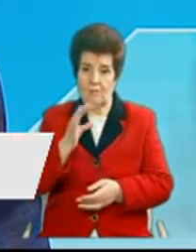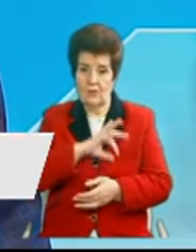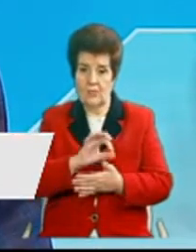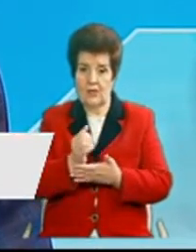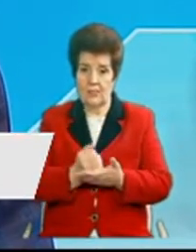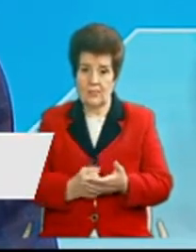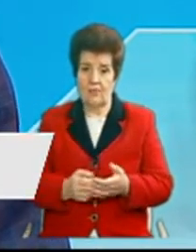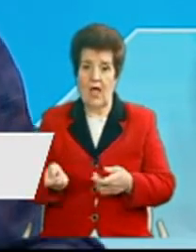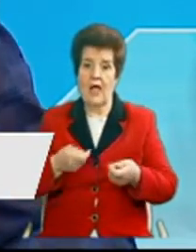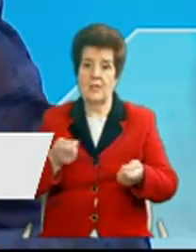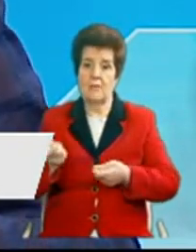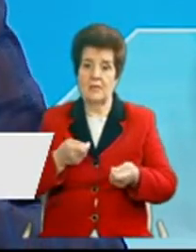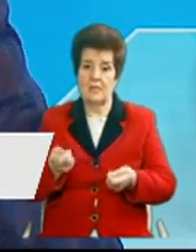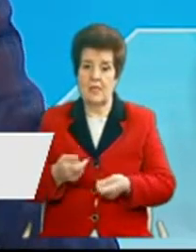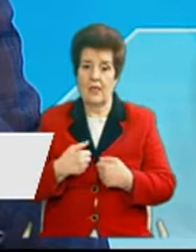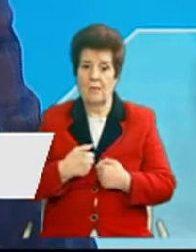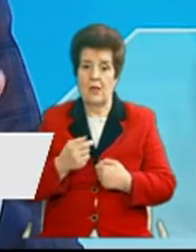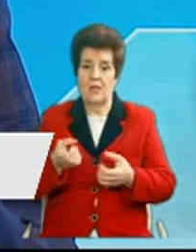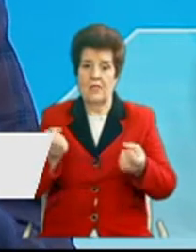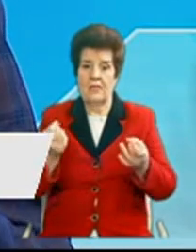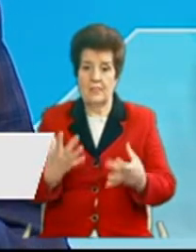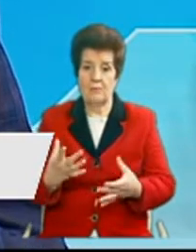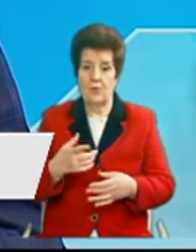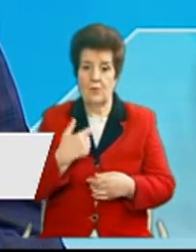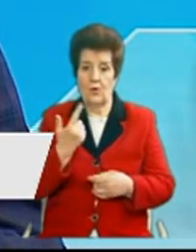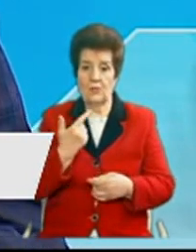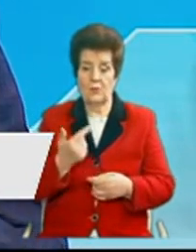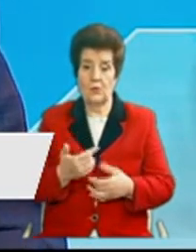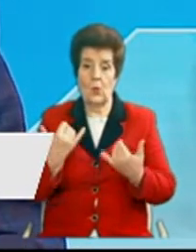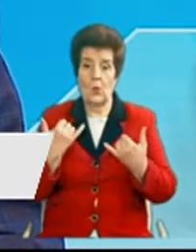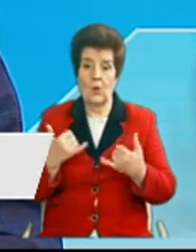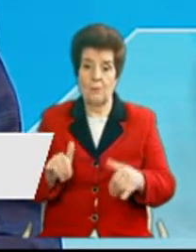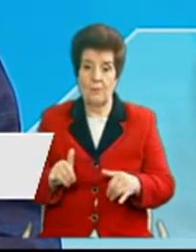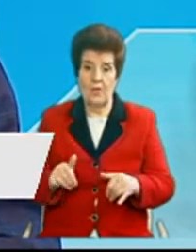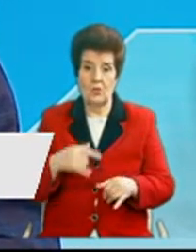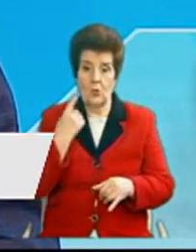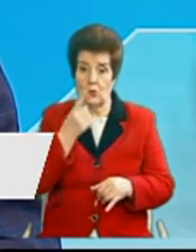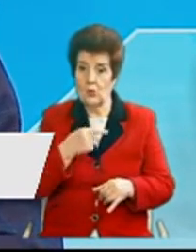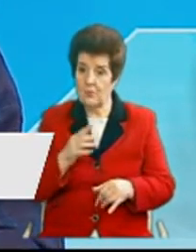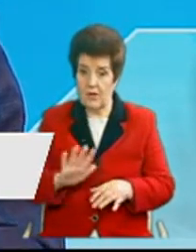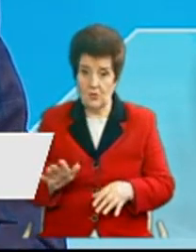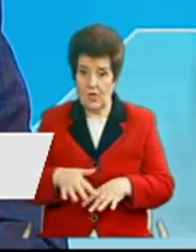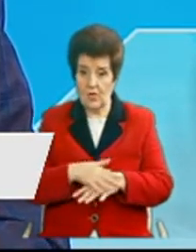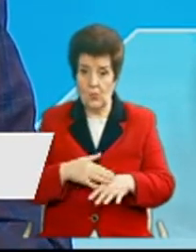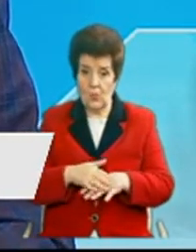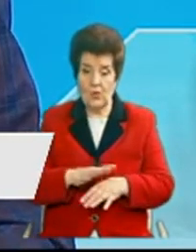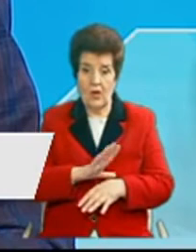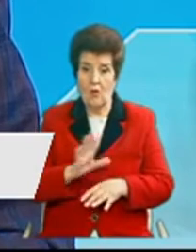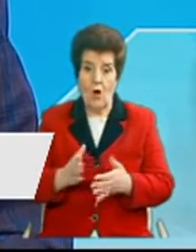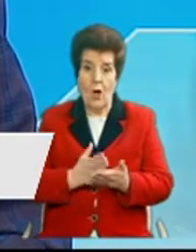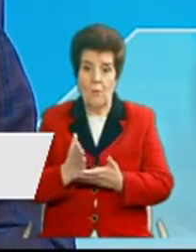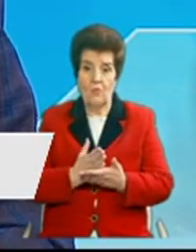resurselor administrative. Eu chiar, să zic simplu, am rămas nu știu cum uimit. Eu nu sunt persoană publică. Eu n-am o